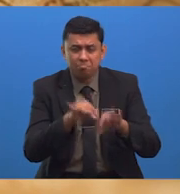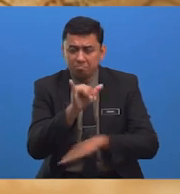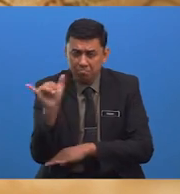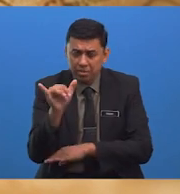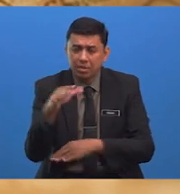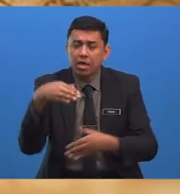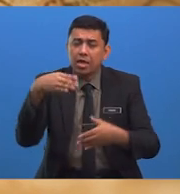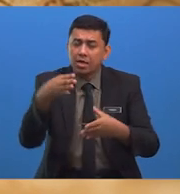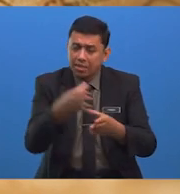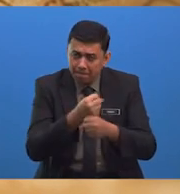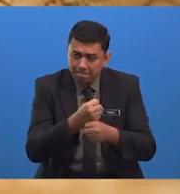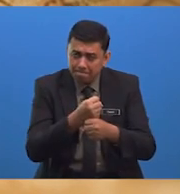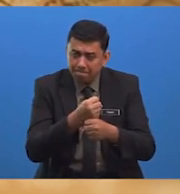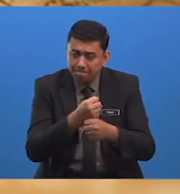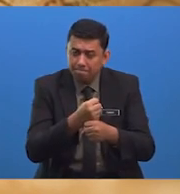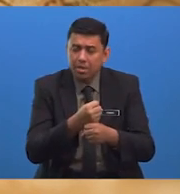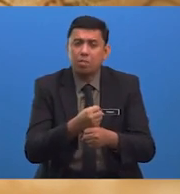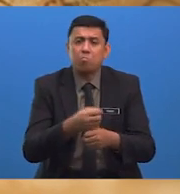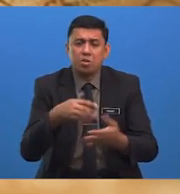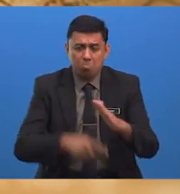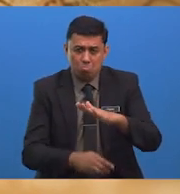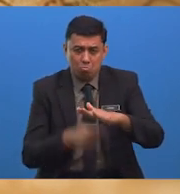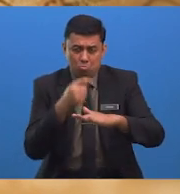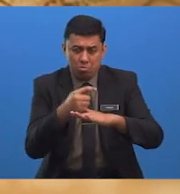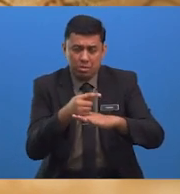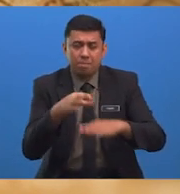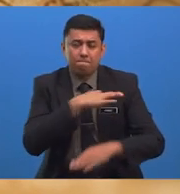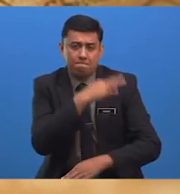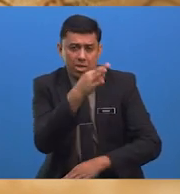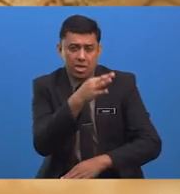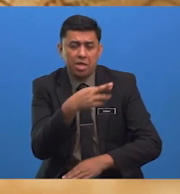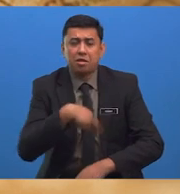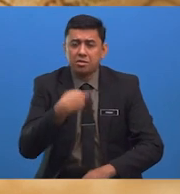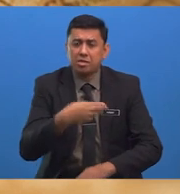menyemai perasaan bangga dan cinta akan negara.